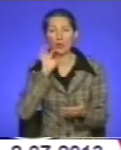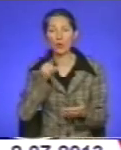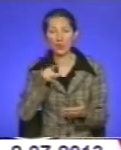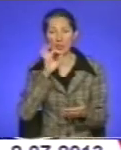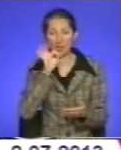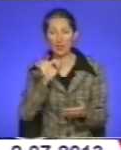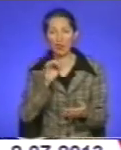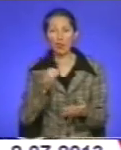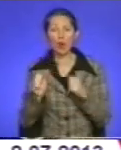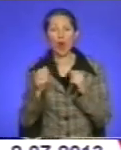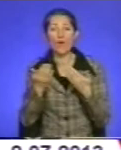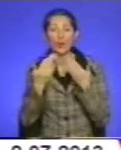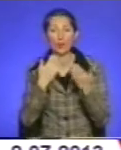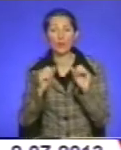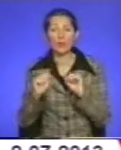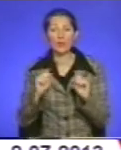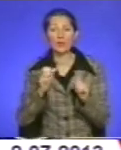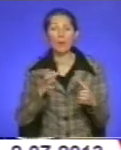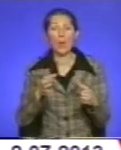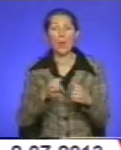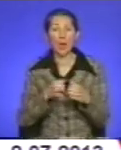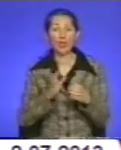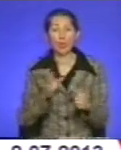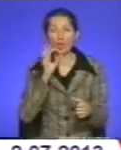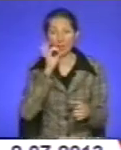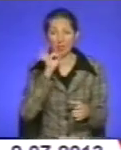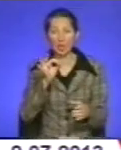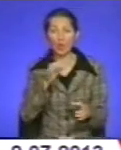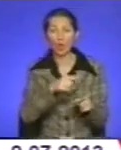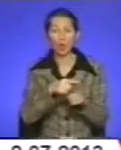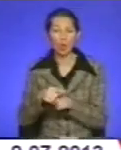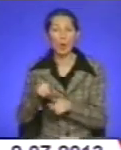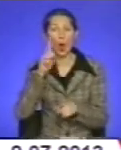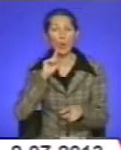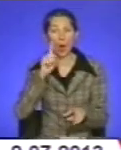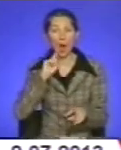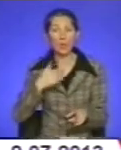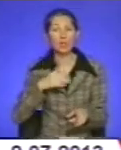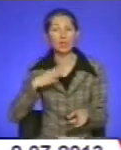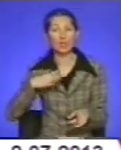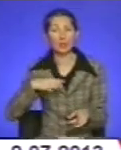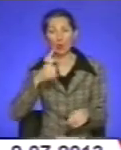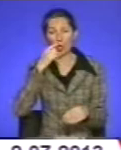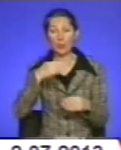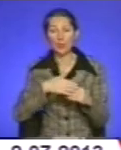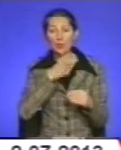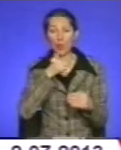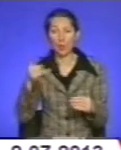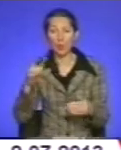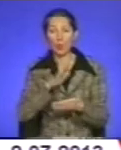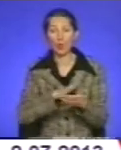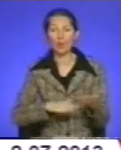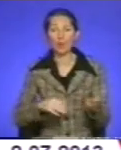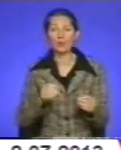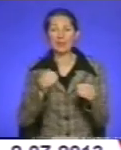партії було сказано слово «пока». Ми надіємося, все-таки, що десь найближчим часом, протягом 10 днів, все-таки знову відбудеться,